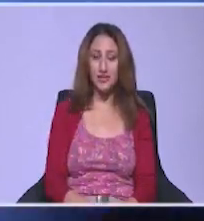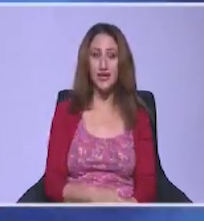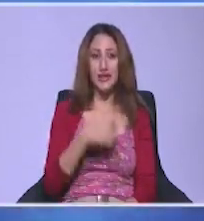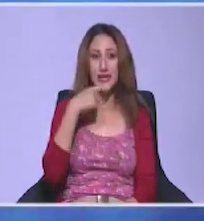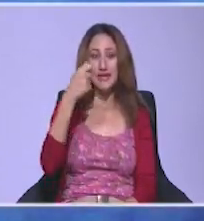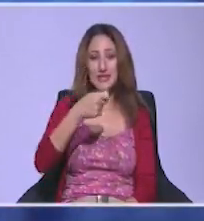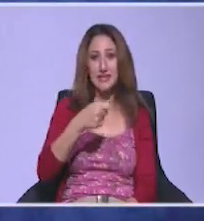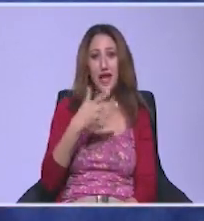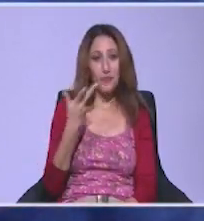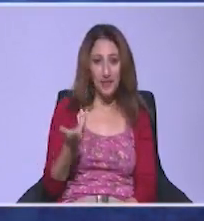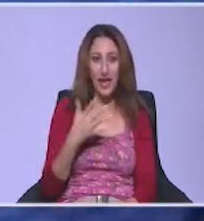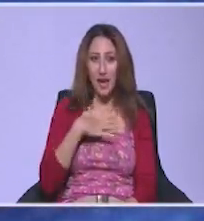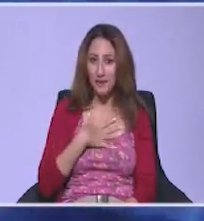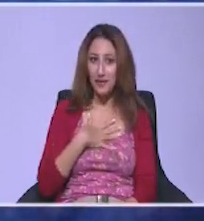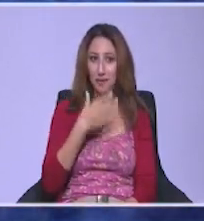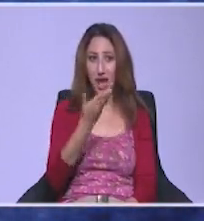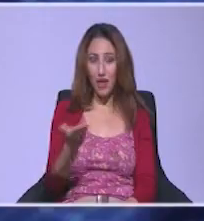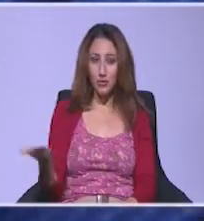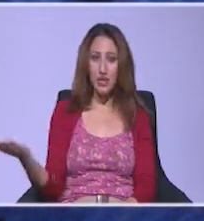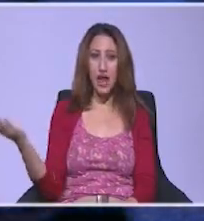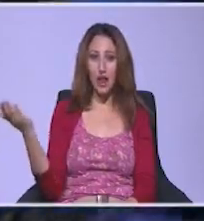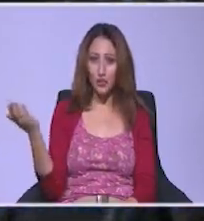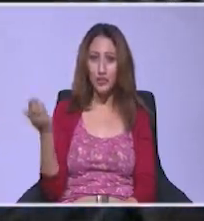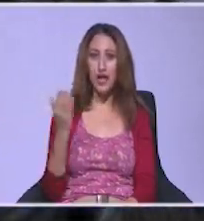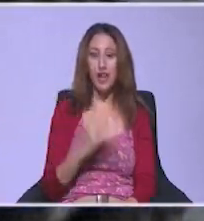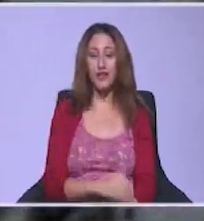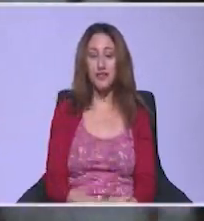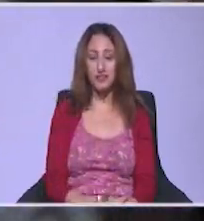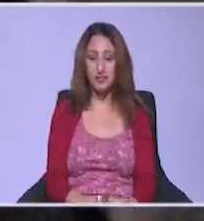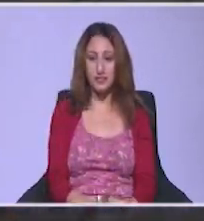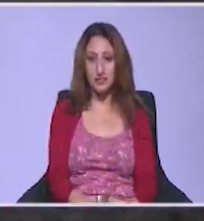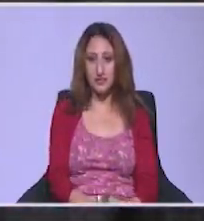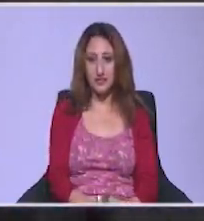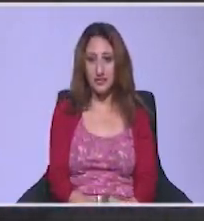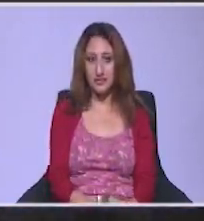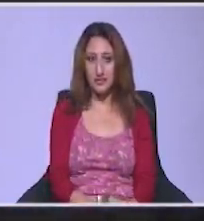يا حبيبي، ربنا يحميك. أخبارك ايه؟ تعال تعال اتفضل.